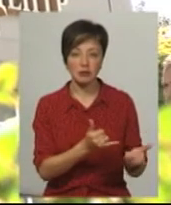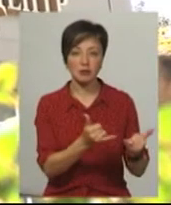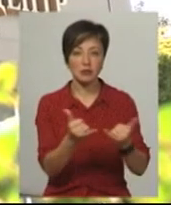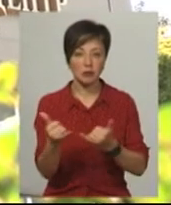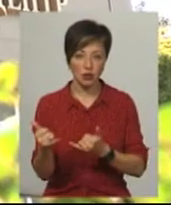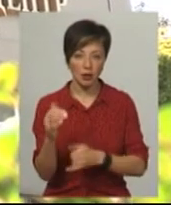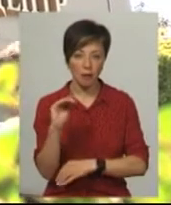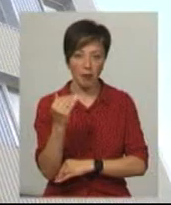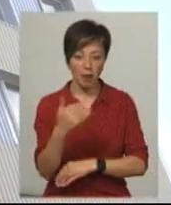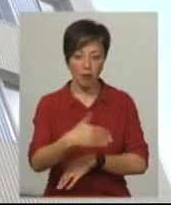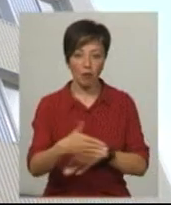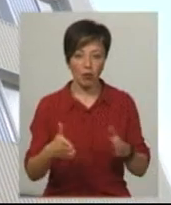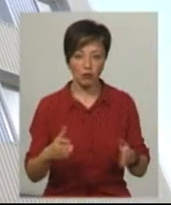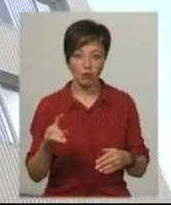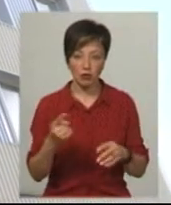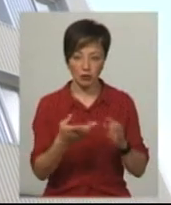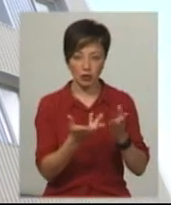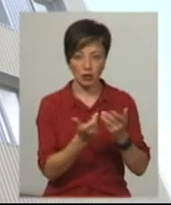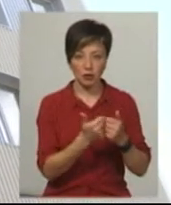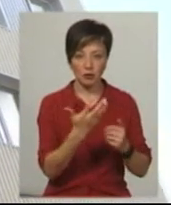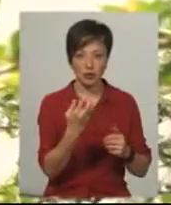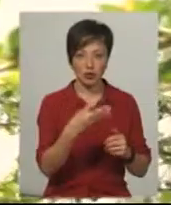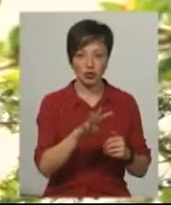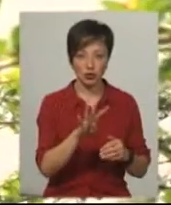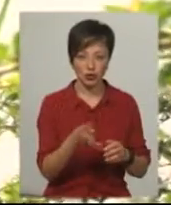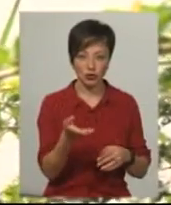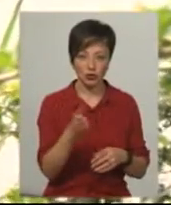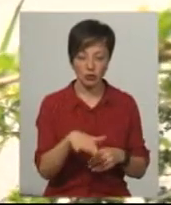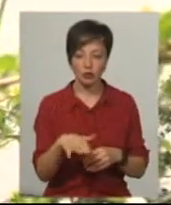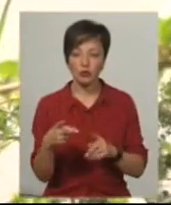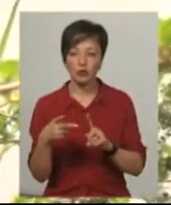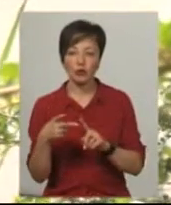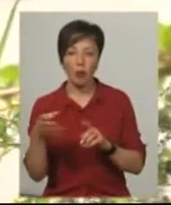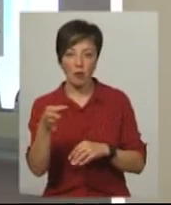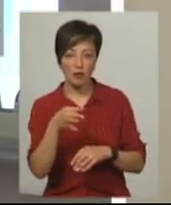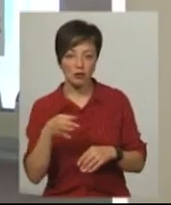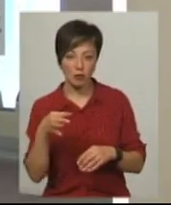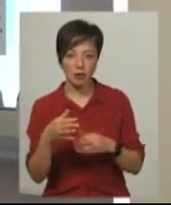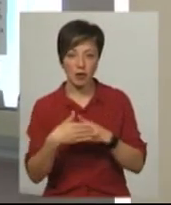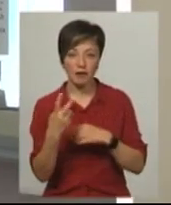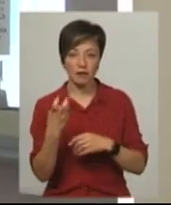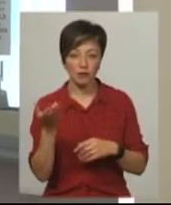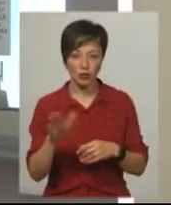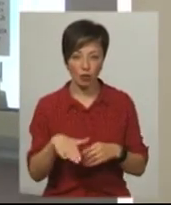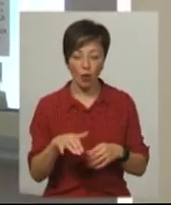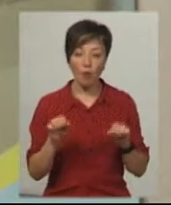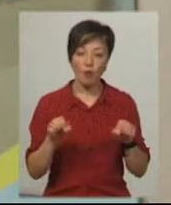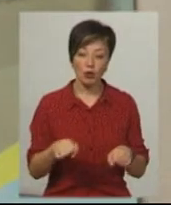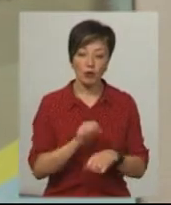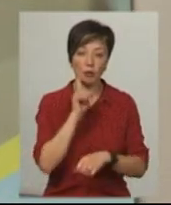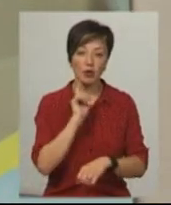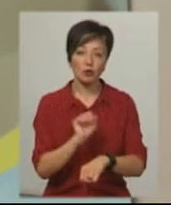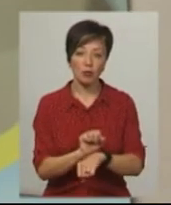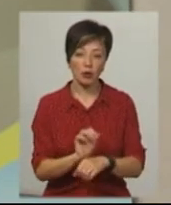забезпечені бебі-боксами. У першому налічується 534 бебі-бокси, в обласному – біля 200. Стосовно можливості